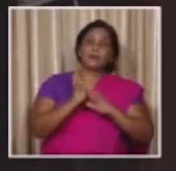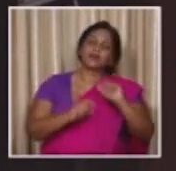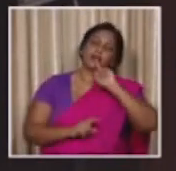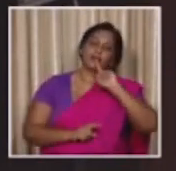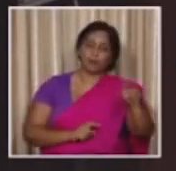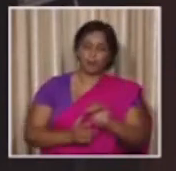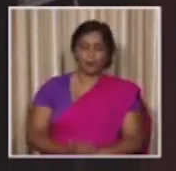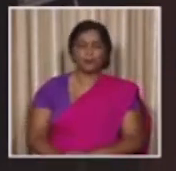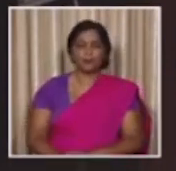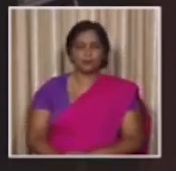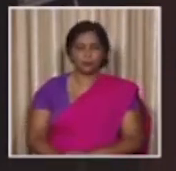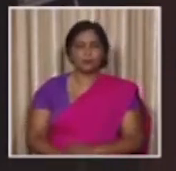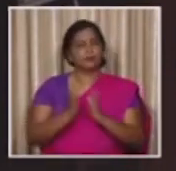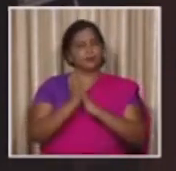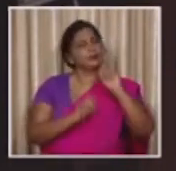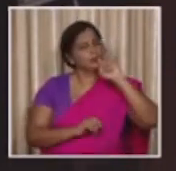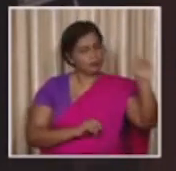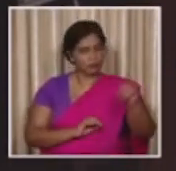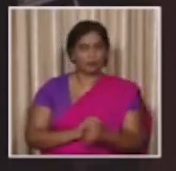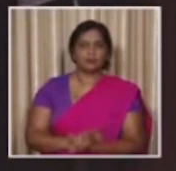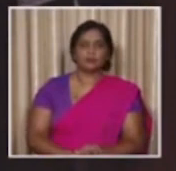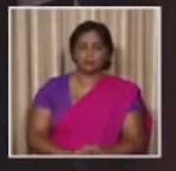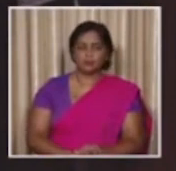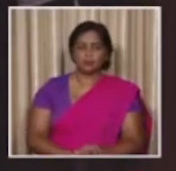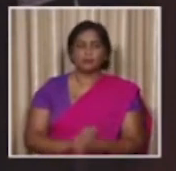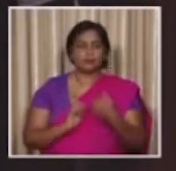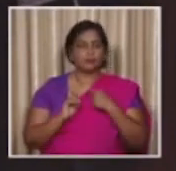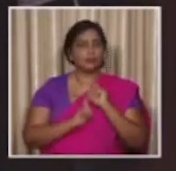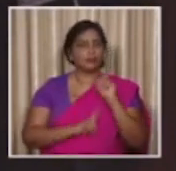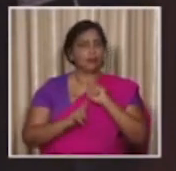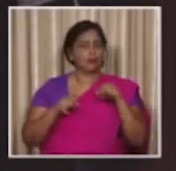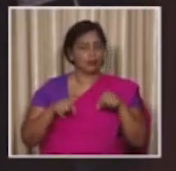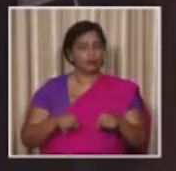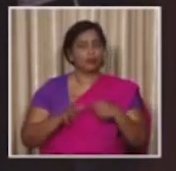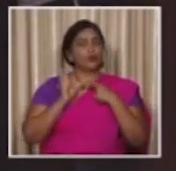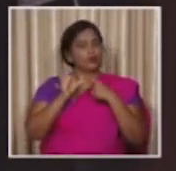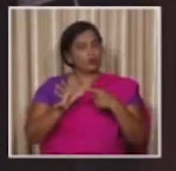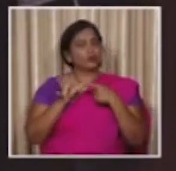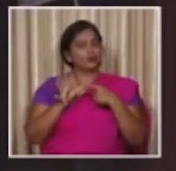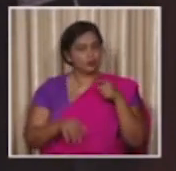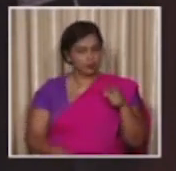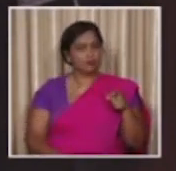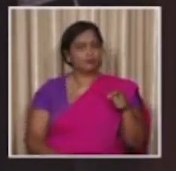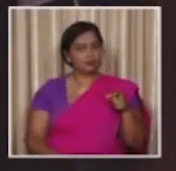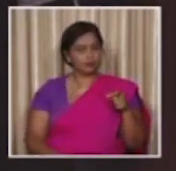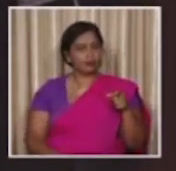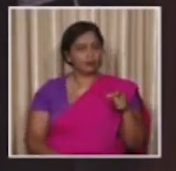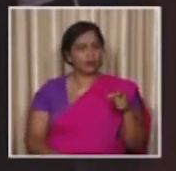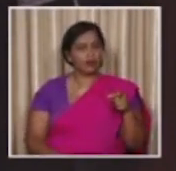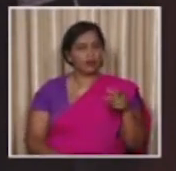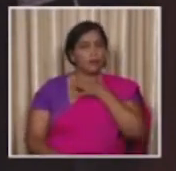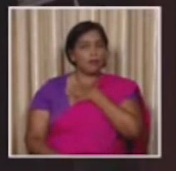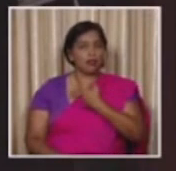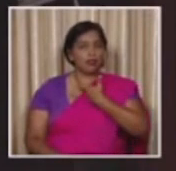කියන්න මාධ්‍යර කියන්න තමන් මේ පාර්ලිමේන්තුවේම උත්තර දීලා තියෙනවා ඔය මේ